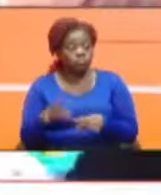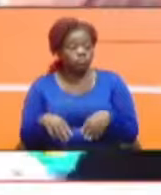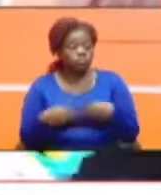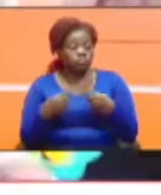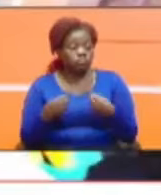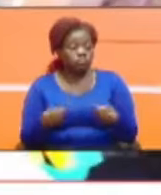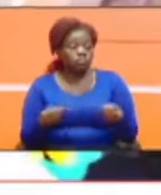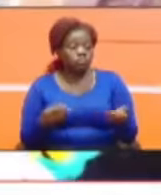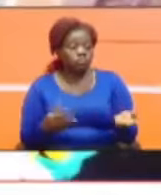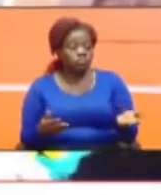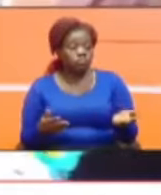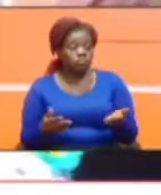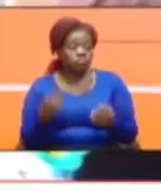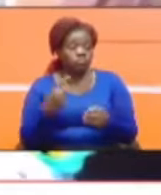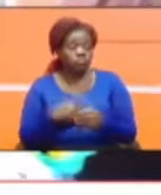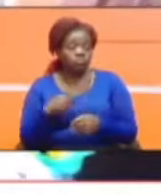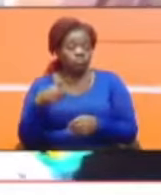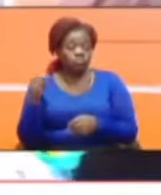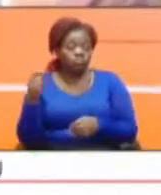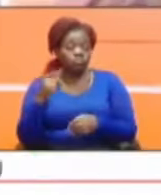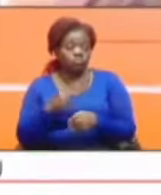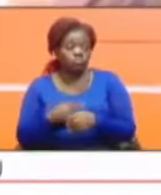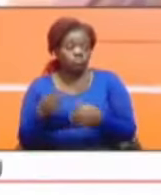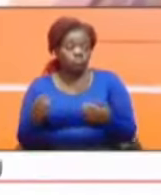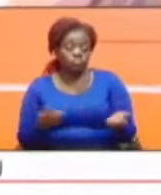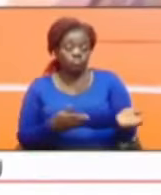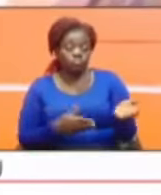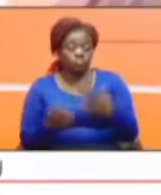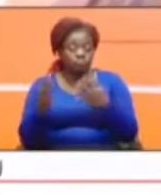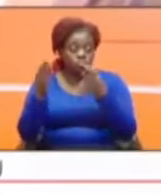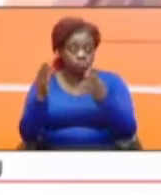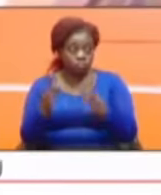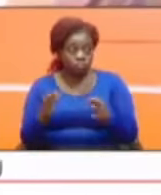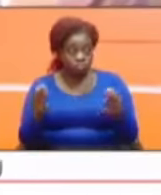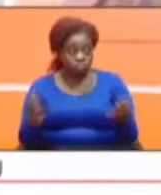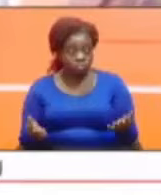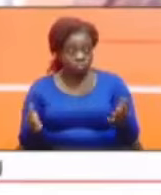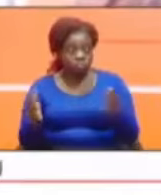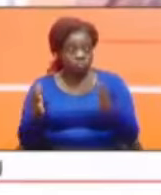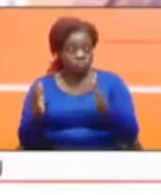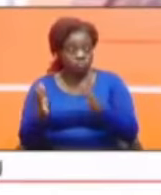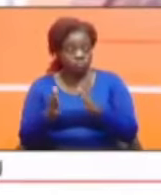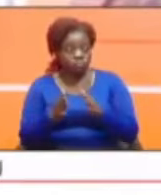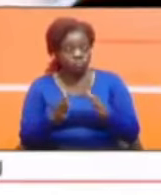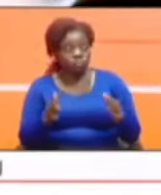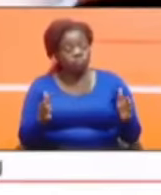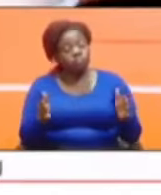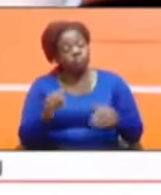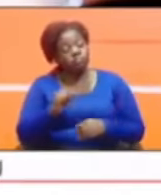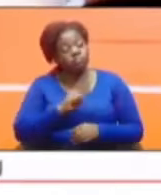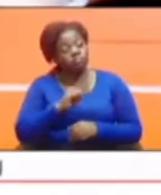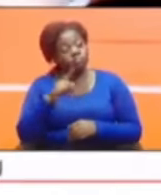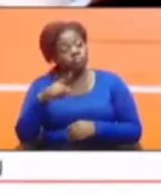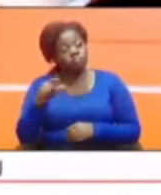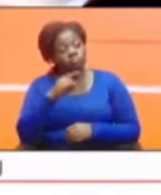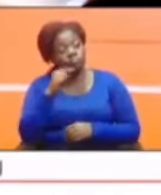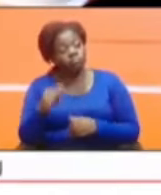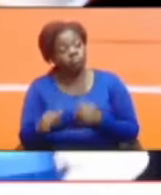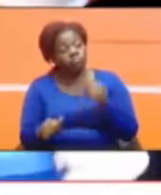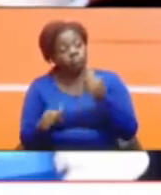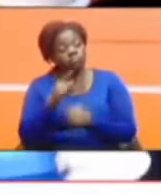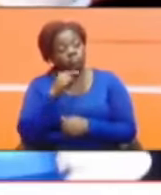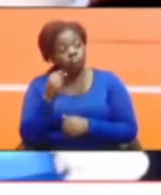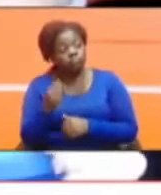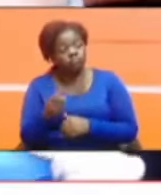yalukasuka buli lw'otambula n'ogenda mu lumbe n'asuula ebintu byebweru ng'ogenda ku mikolo ewammwe nti ologenze mu basajja musajja wa kikula